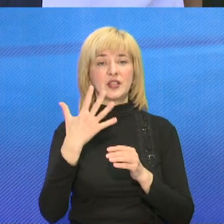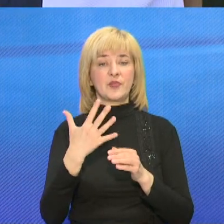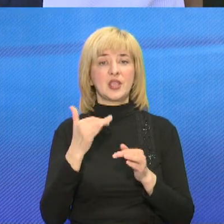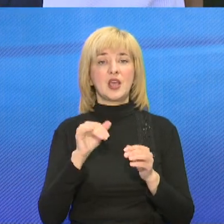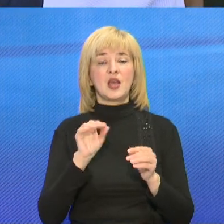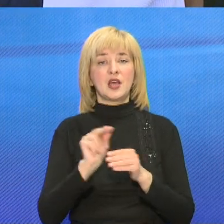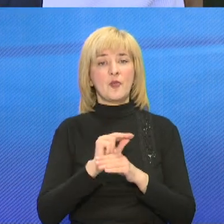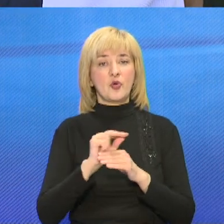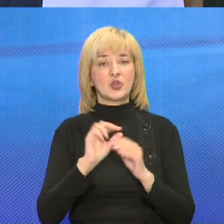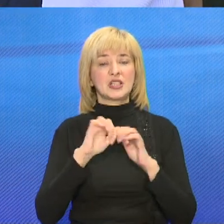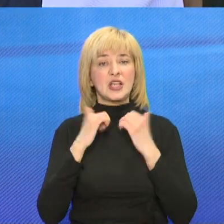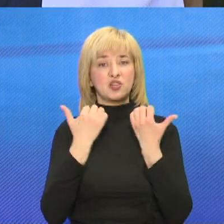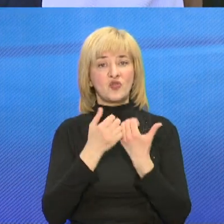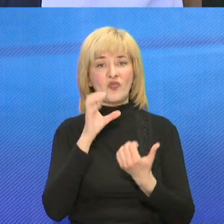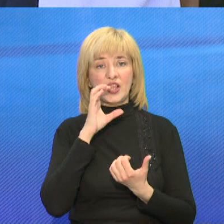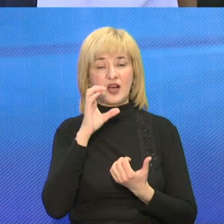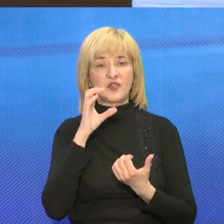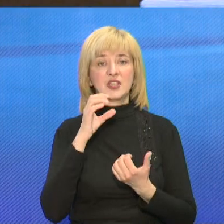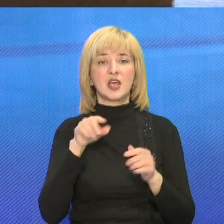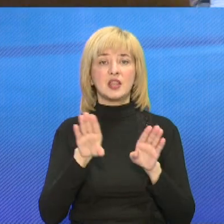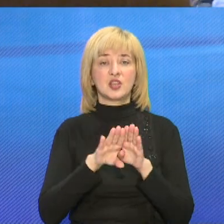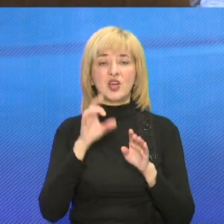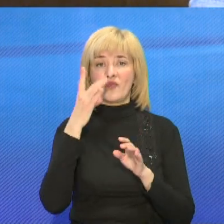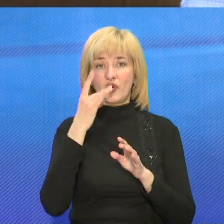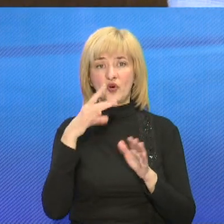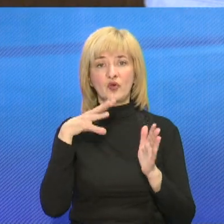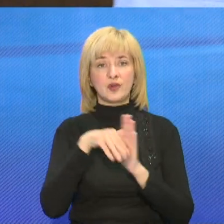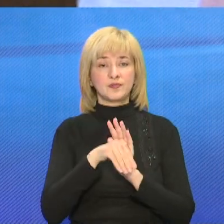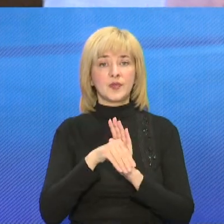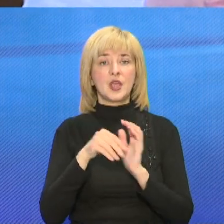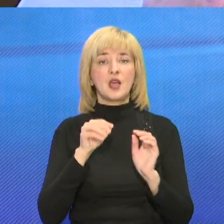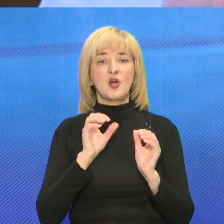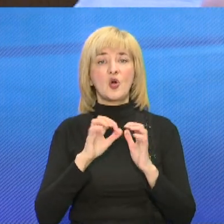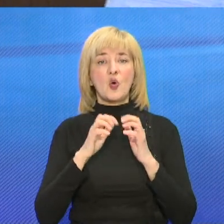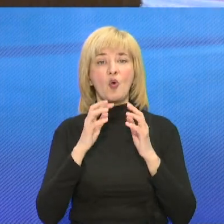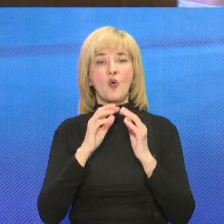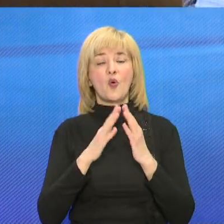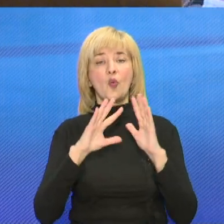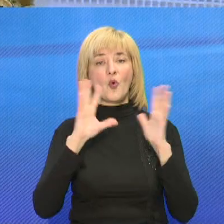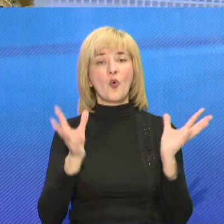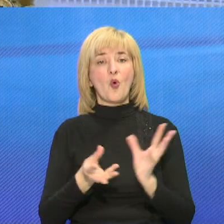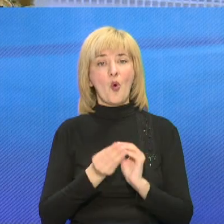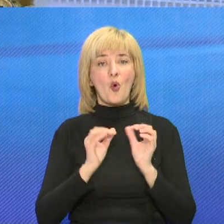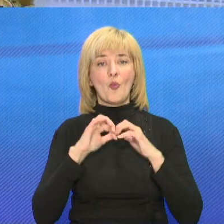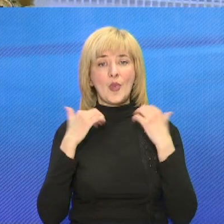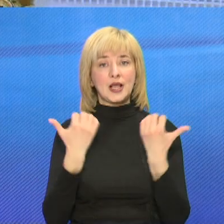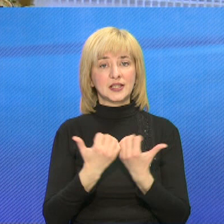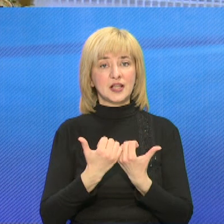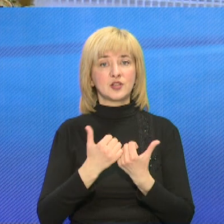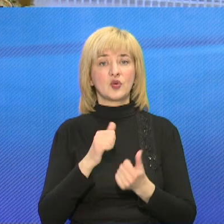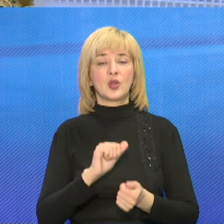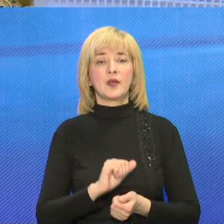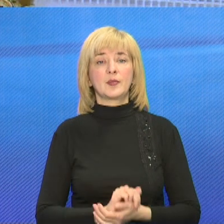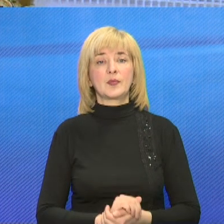Не обминуть увагой и Гродно. Тут початы проектные работы мультифункционального комплексу. На днях запланировано открытие залы для